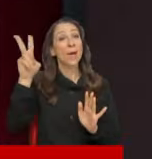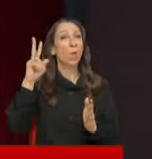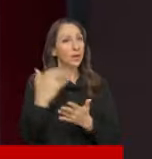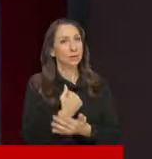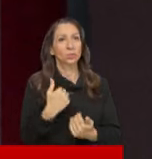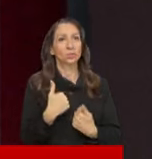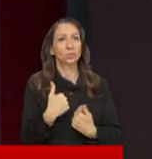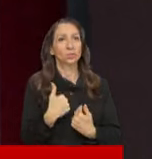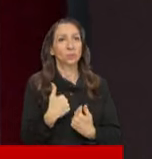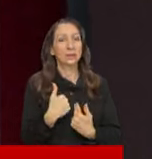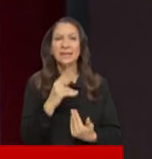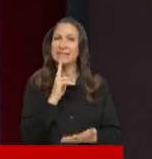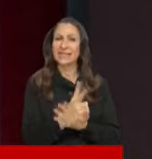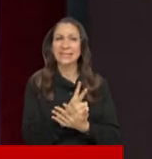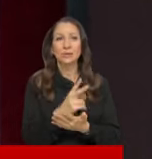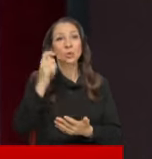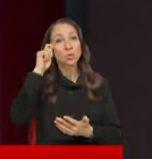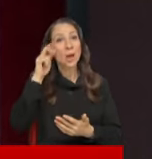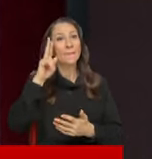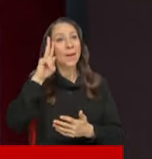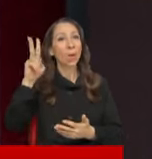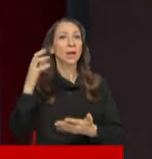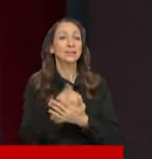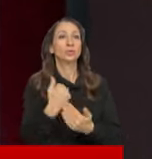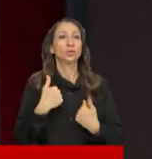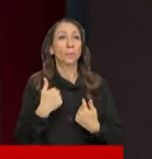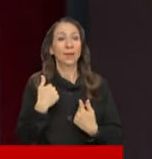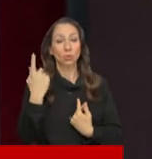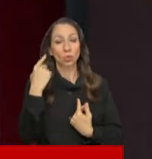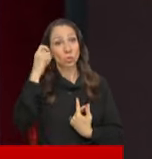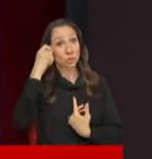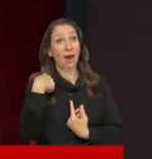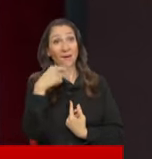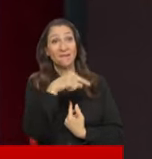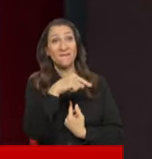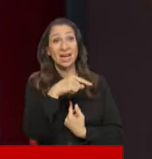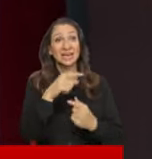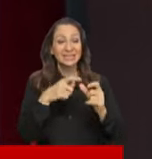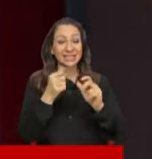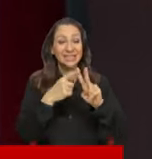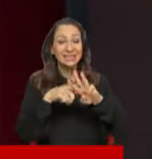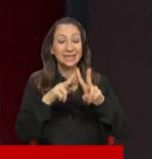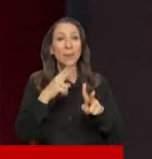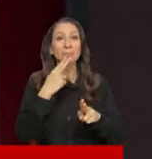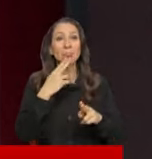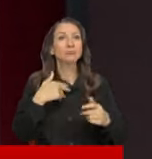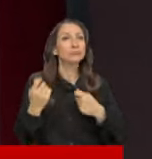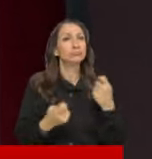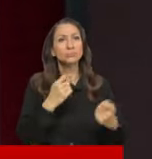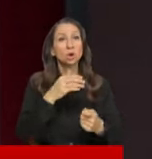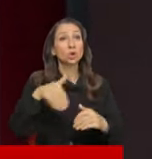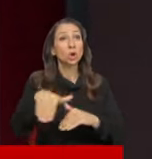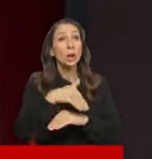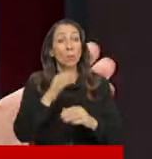kazanıyoruz kesinlikle üsküdarı Beyoğlu'nu kazanıyoruz Ben dün üsküdar'dayım Bu arada Sinem hanımla birlikte saha çalışması yaptık